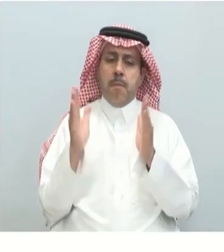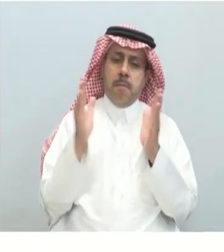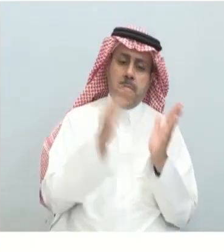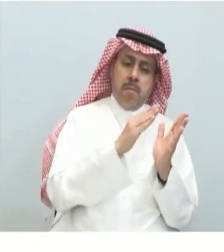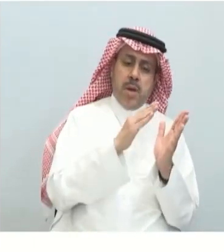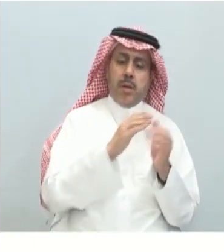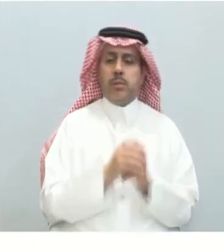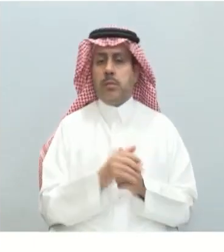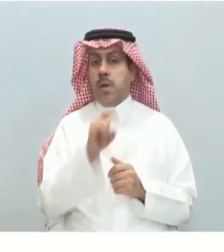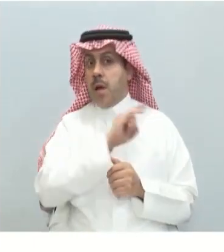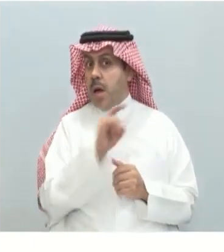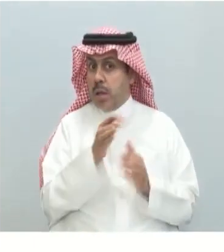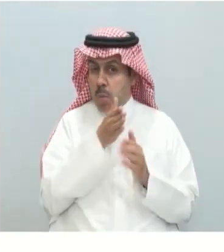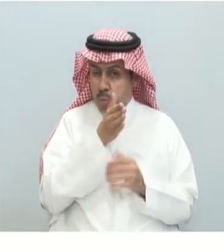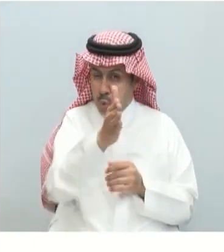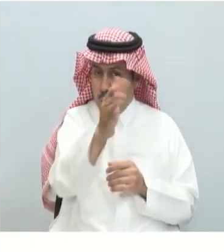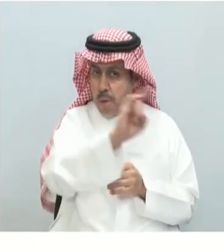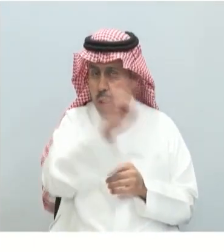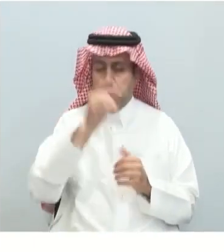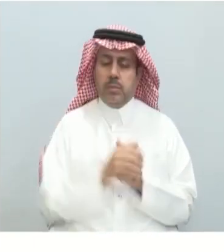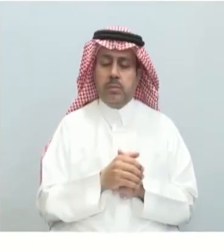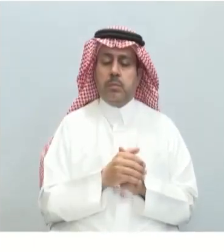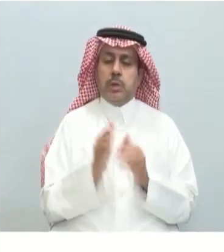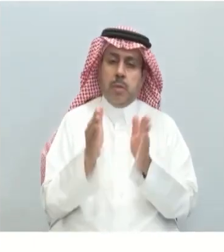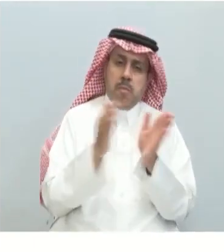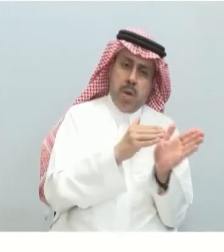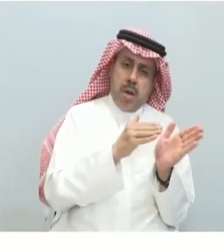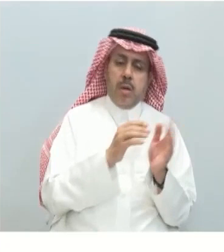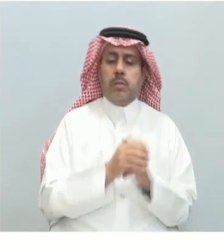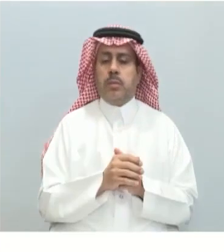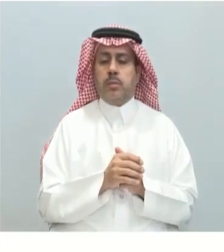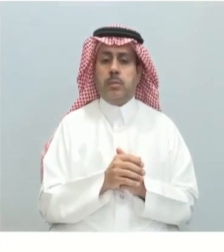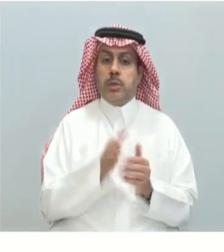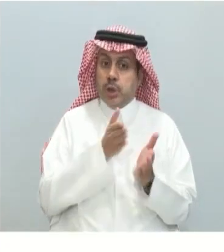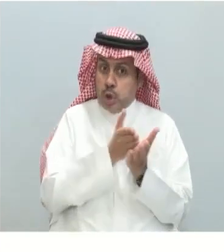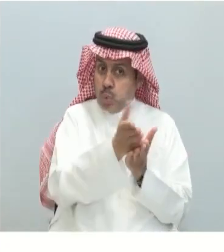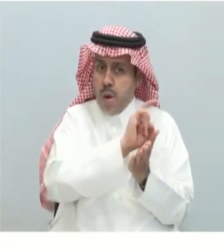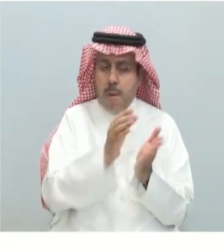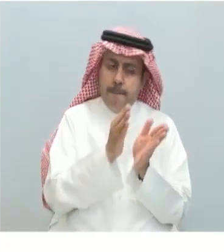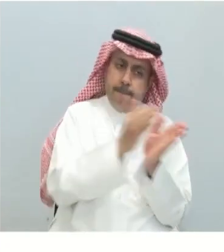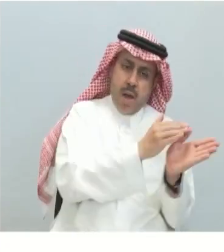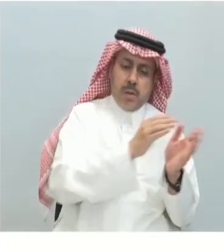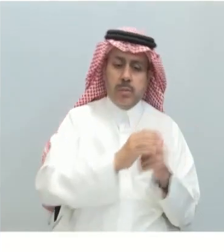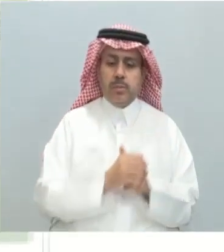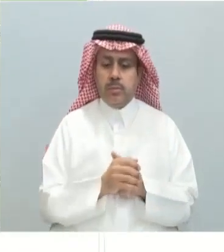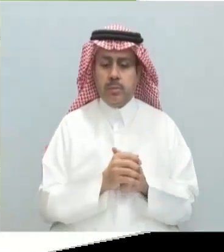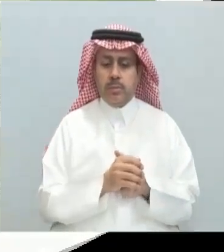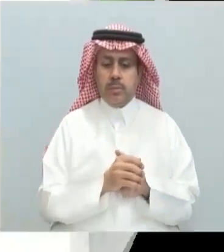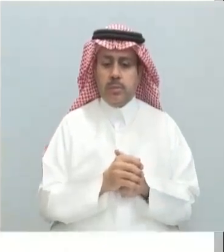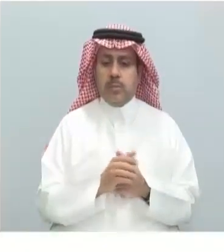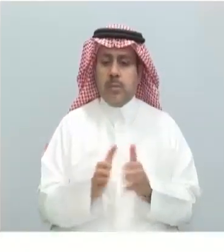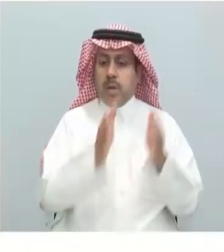انها مائله غير مستقيمه فالع وج هو المائل عن الطريق المستقيم بعد هذا ايها